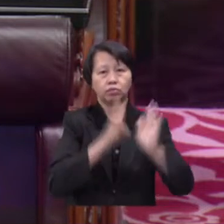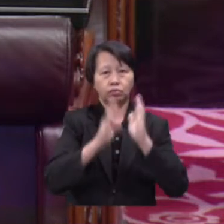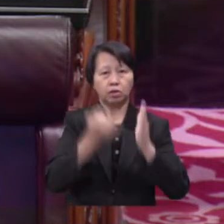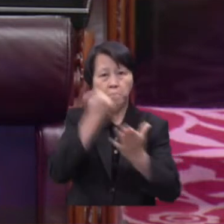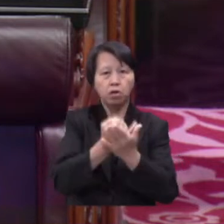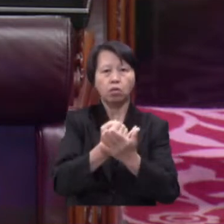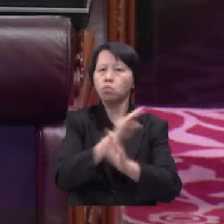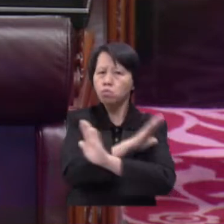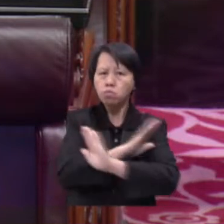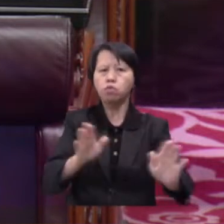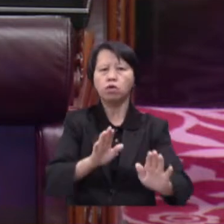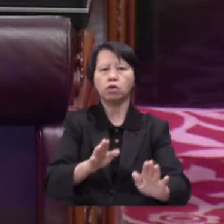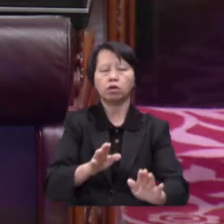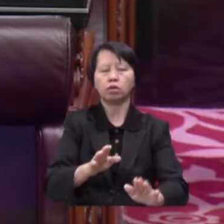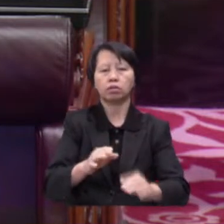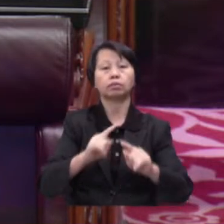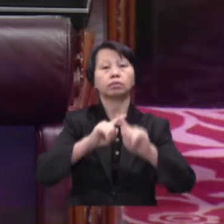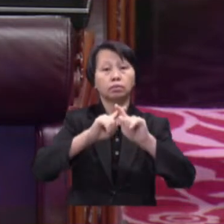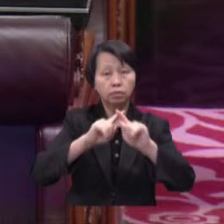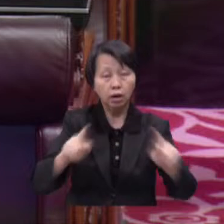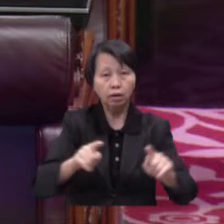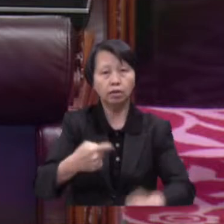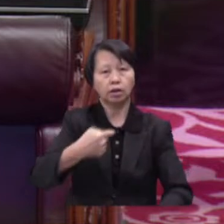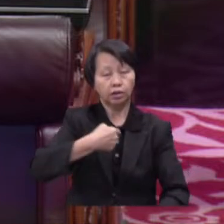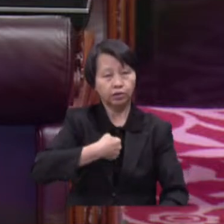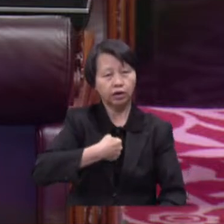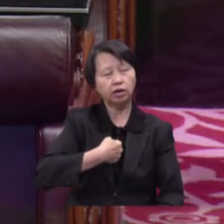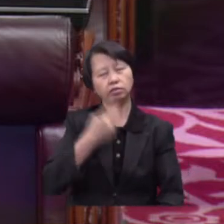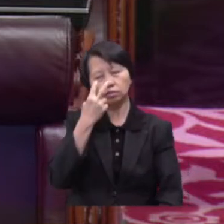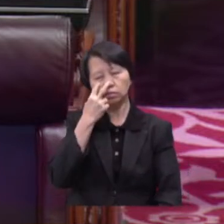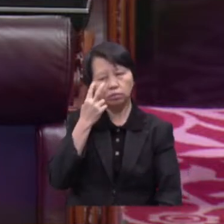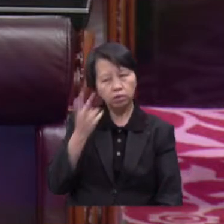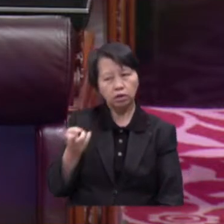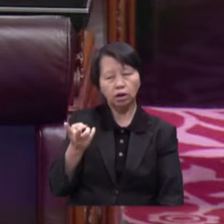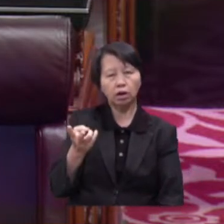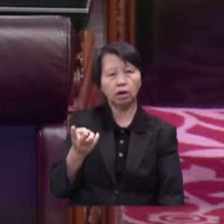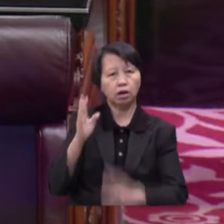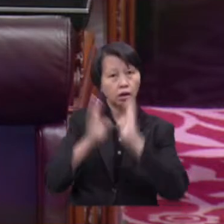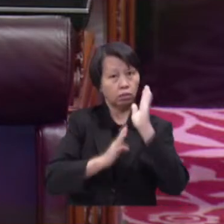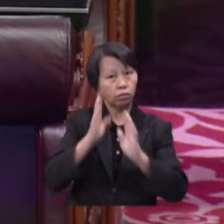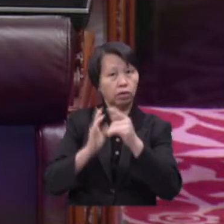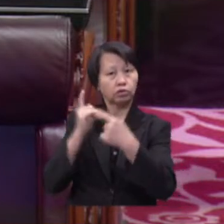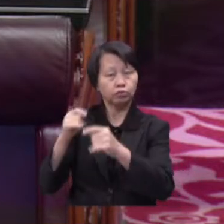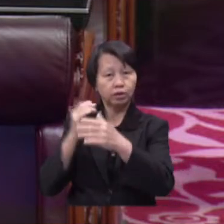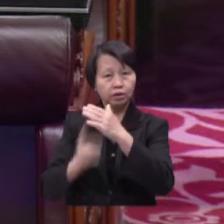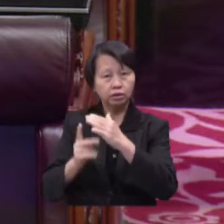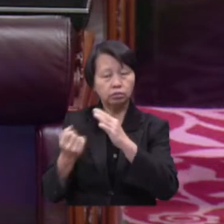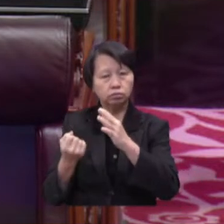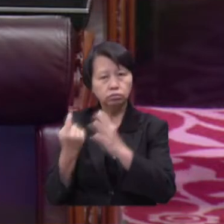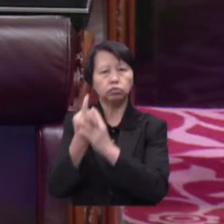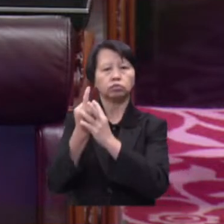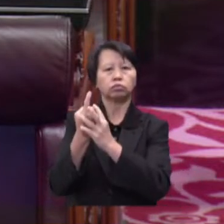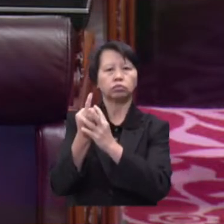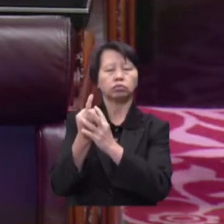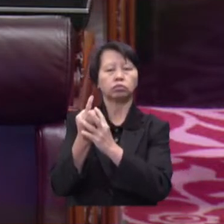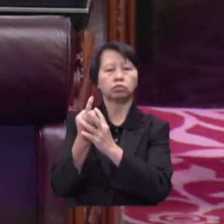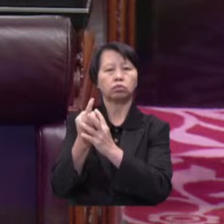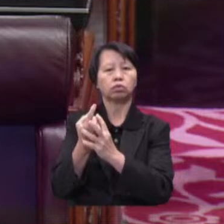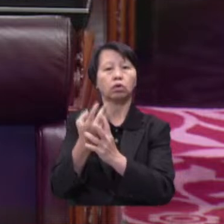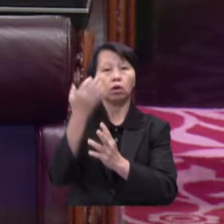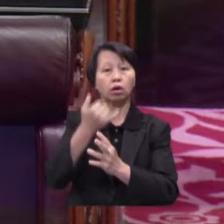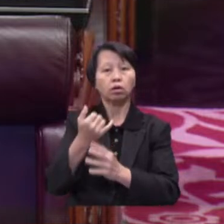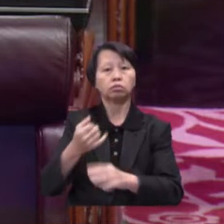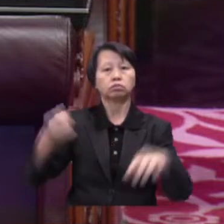jenazah sebaliknya saya melihat bahwa perbuatan tersebut dicetuskan oleh